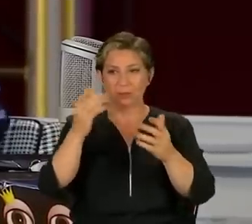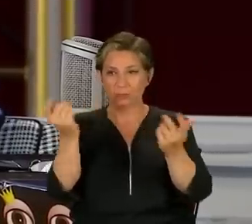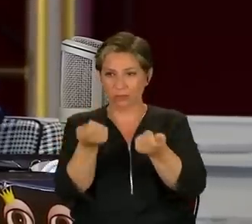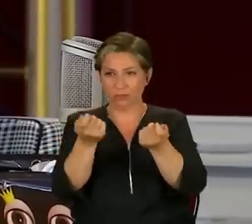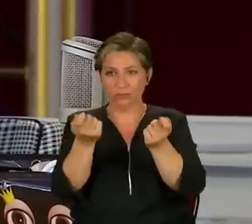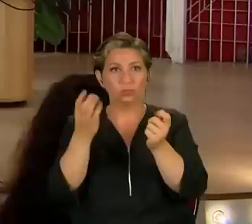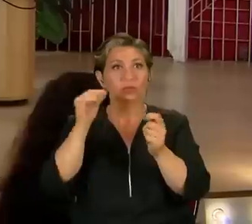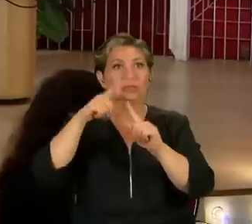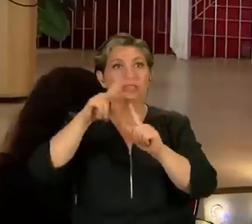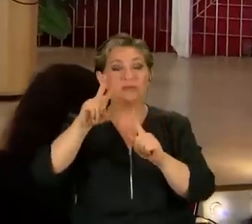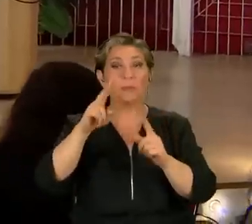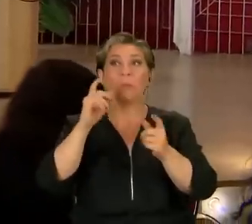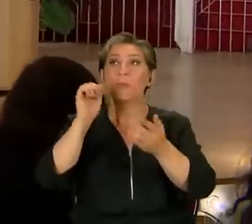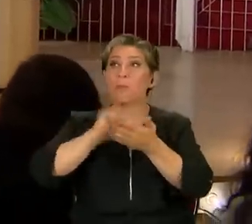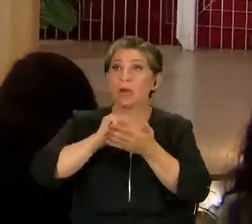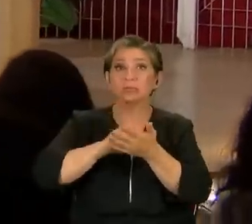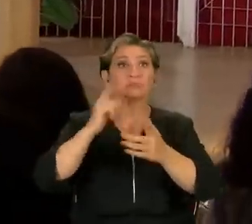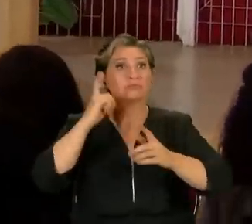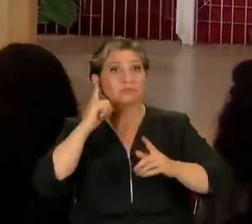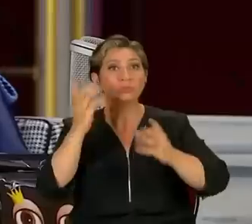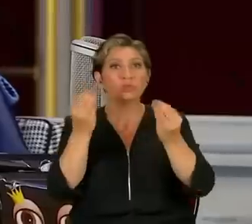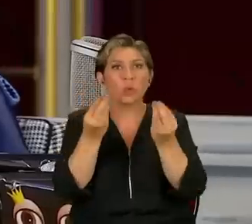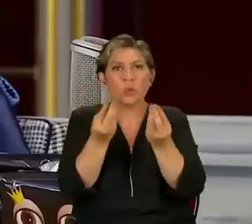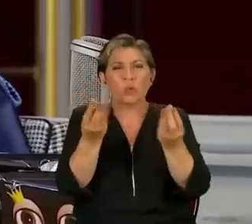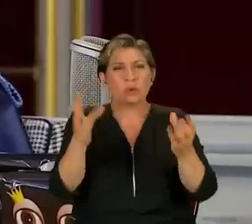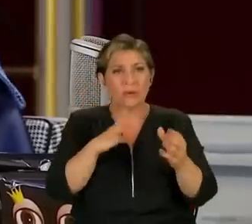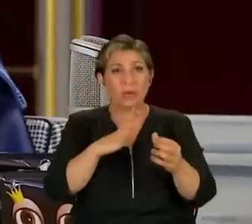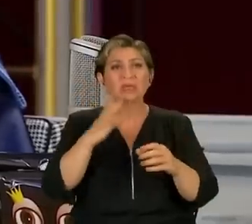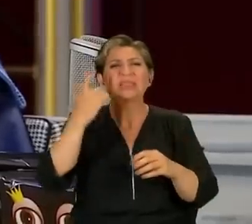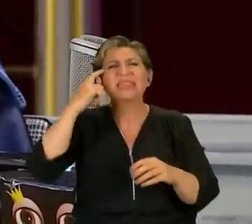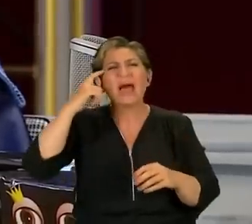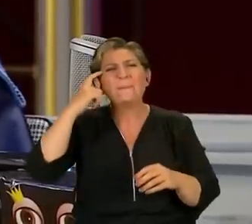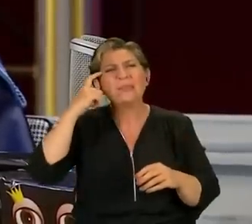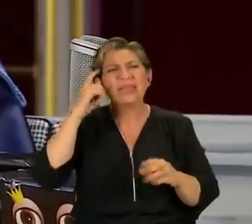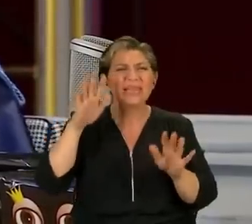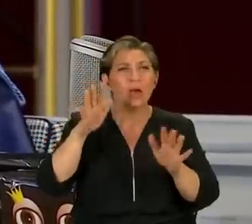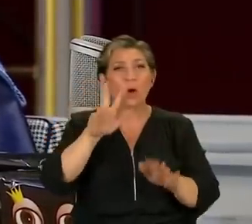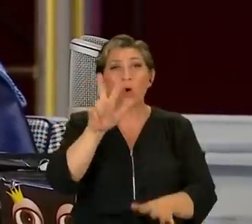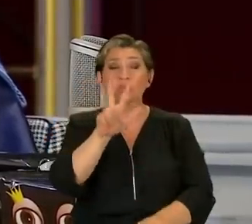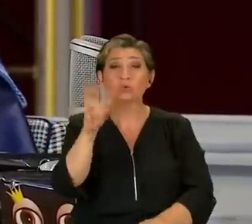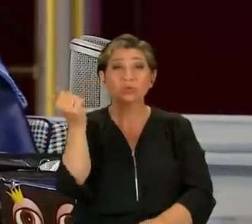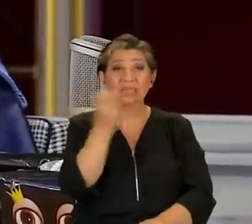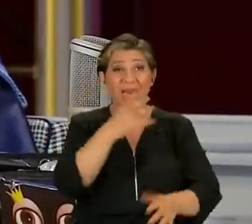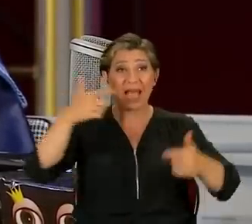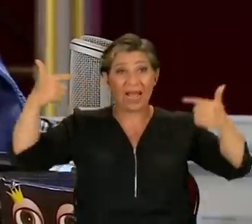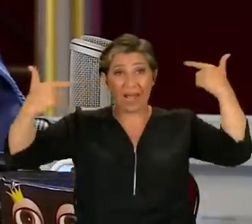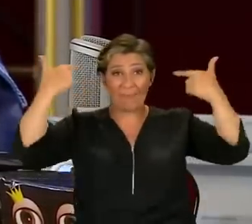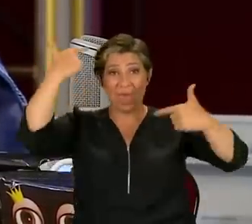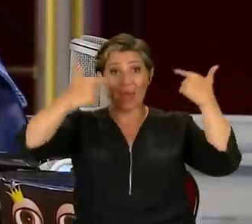hükmettiği bir televizyon, magazinlerin çok olduğu bir dönem. Tahmini 30 tane